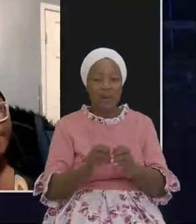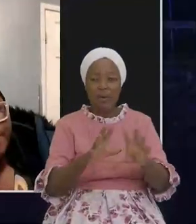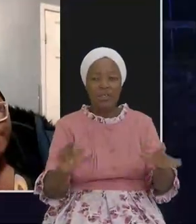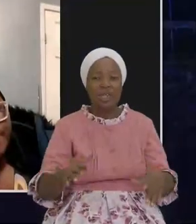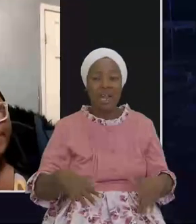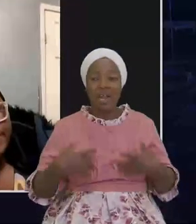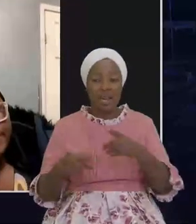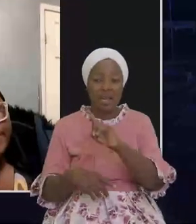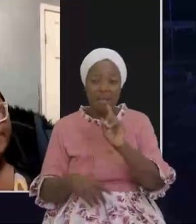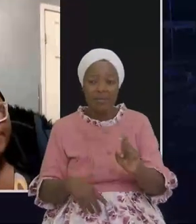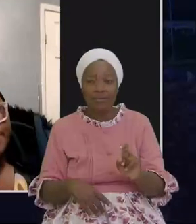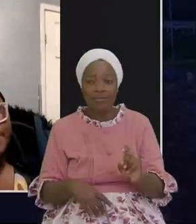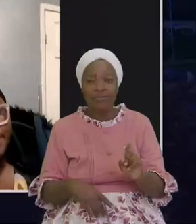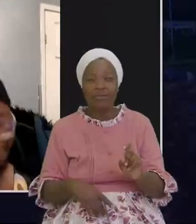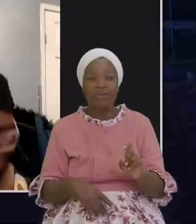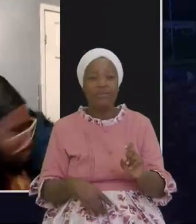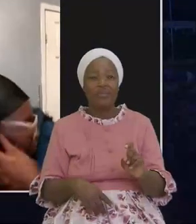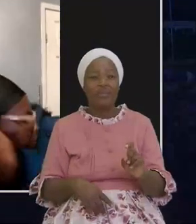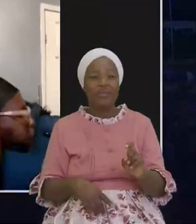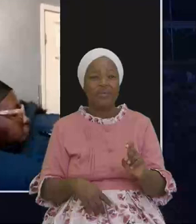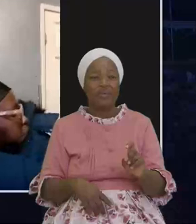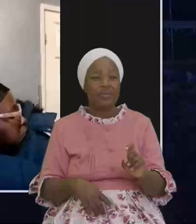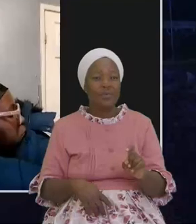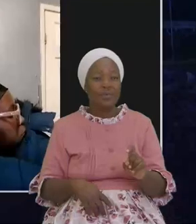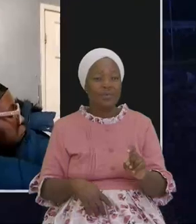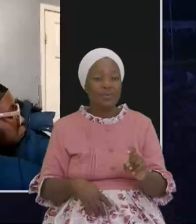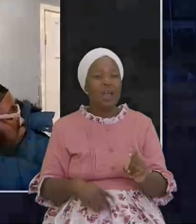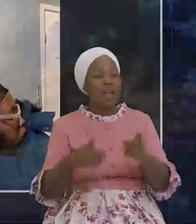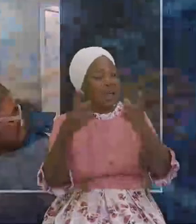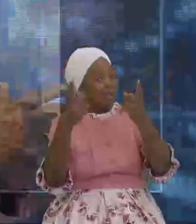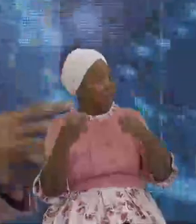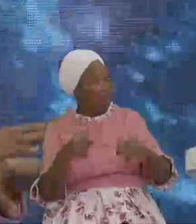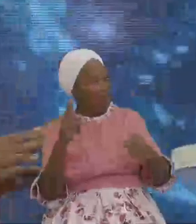te soutenir pour la vie abondante.